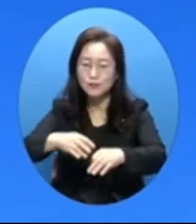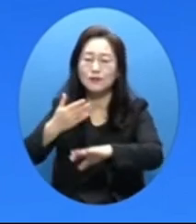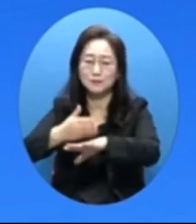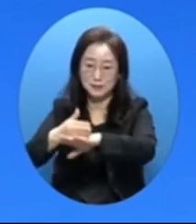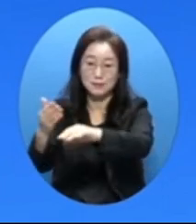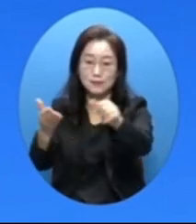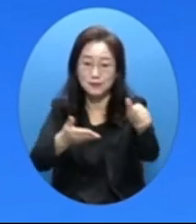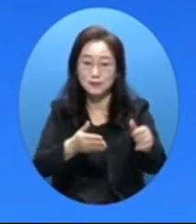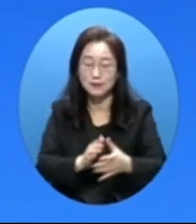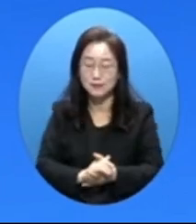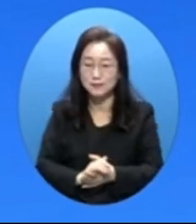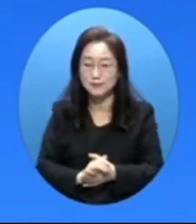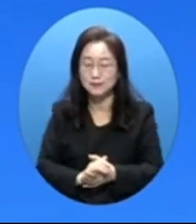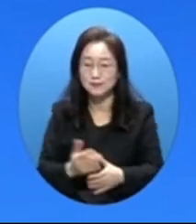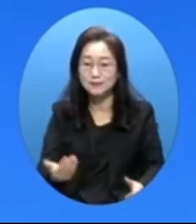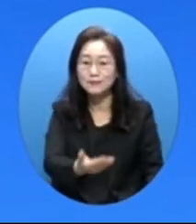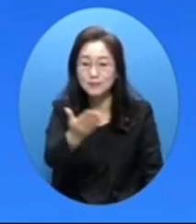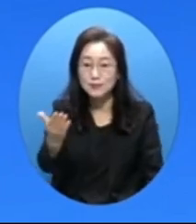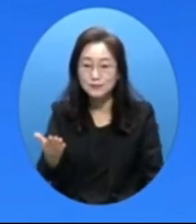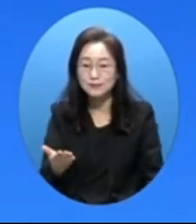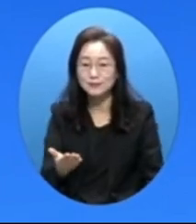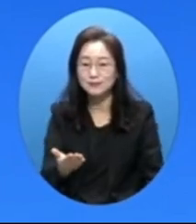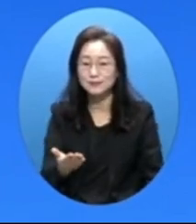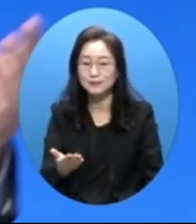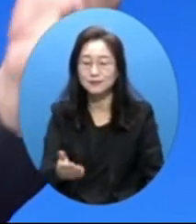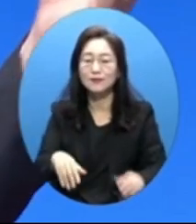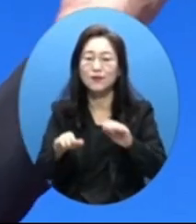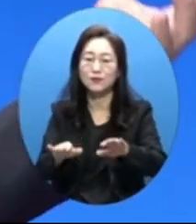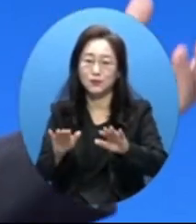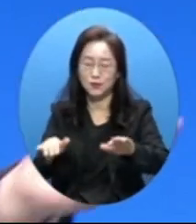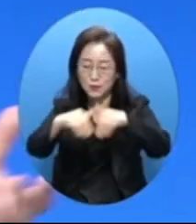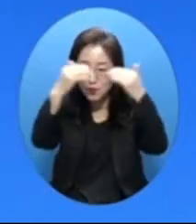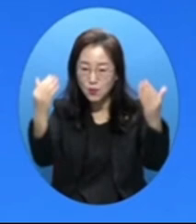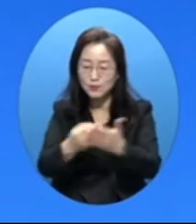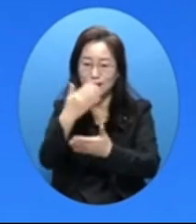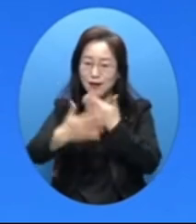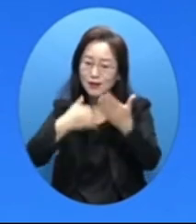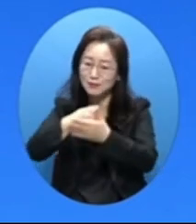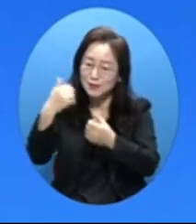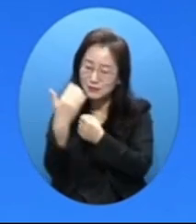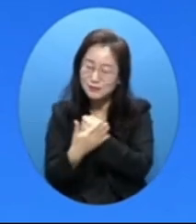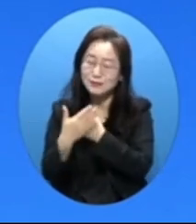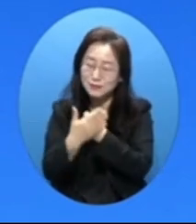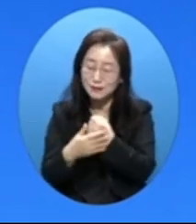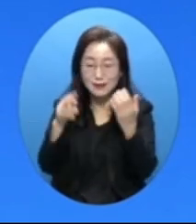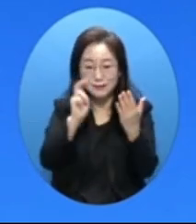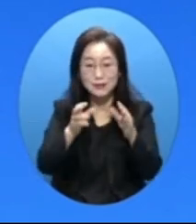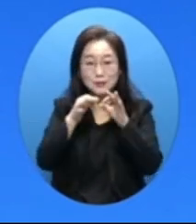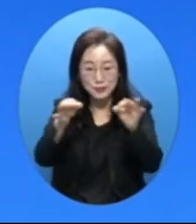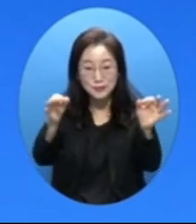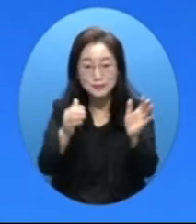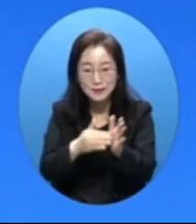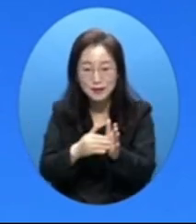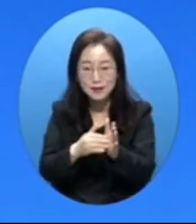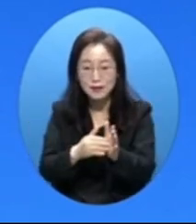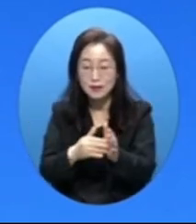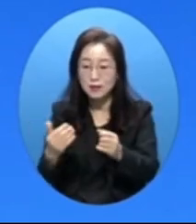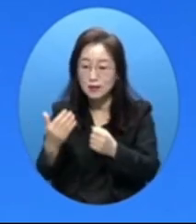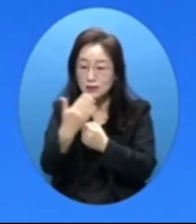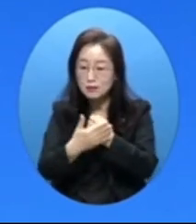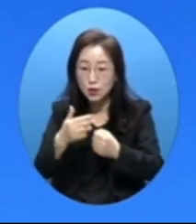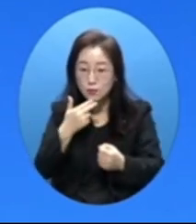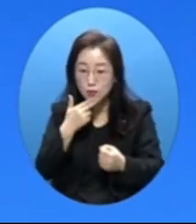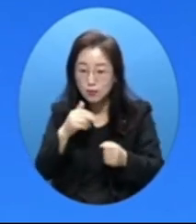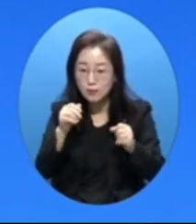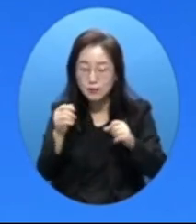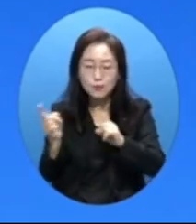감사합니다 여러분 오늘 우리가 모두 하나님의 은혜라고 하는 찬송을 불렀었는데 우리의 은혜 없이 살아갈 수가